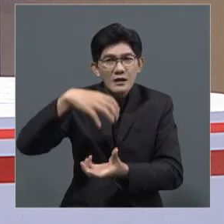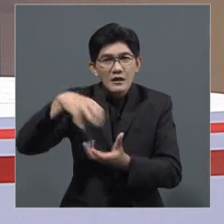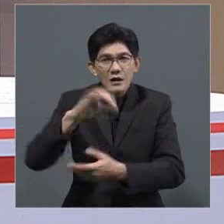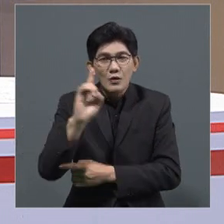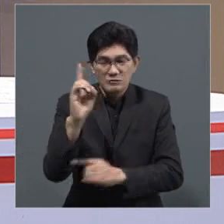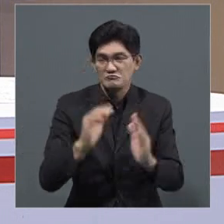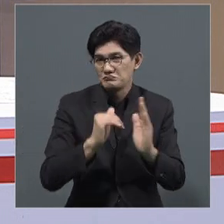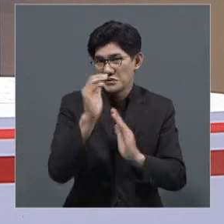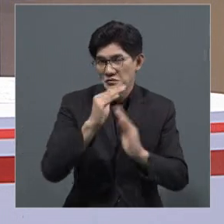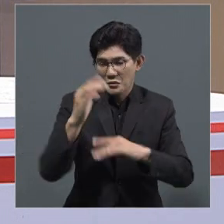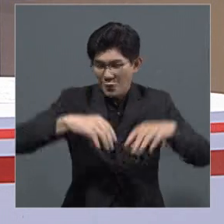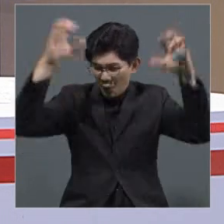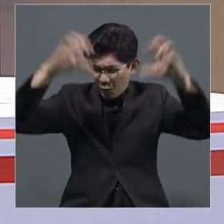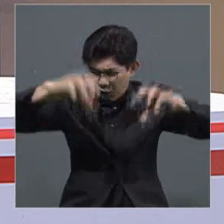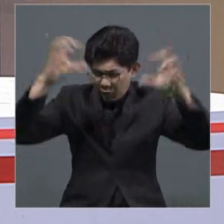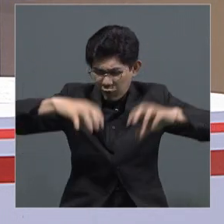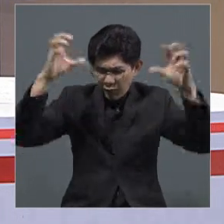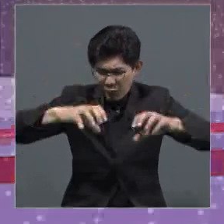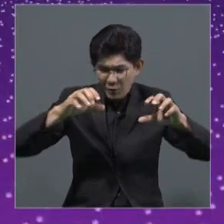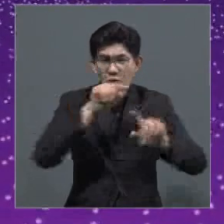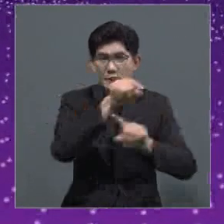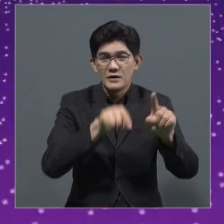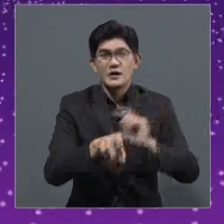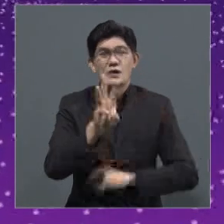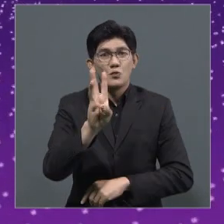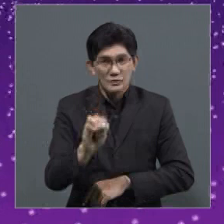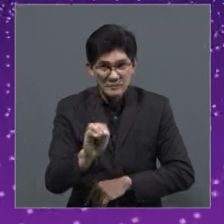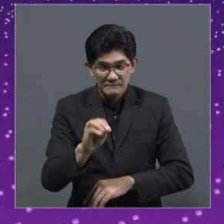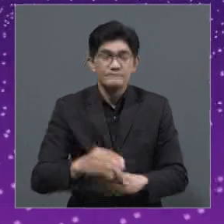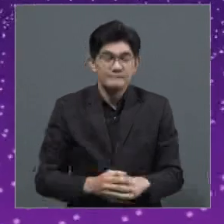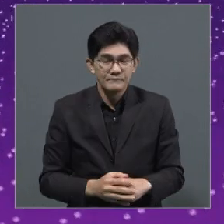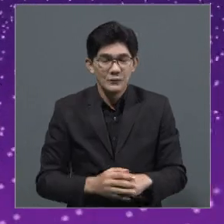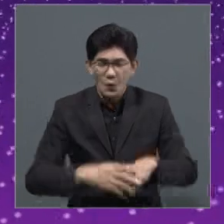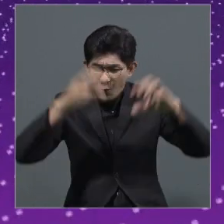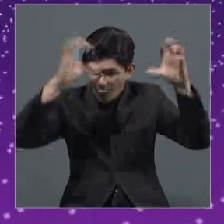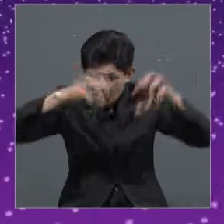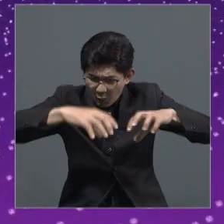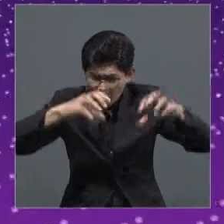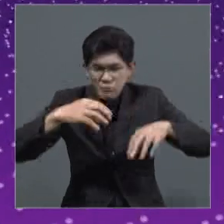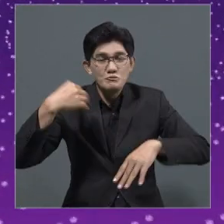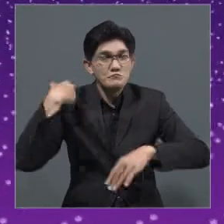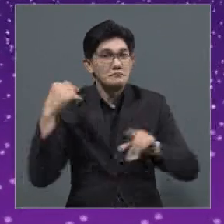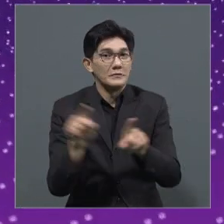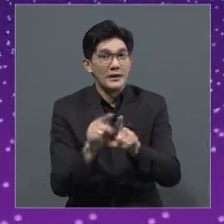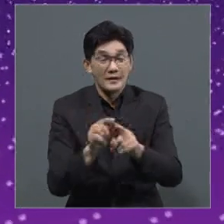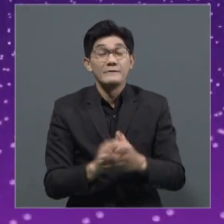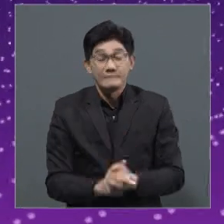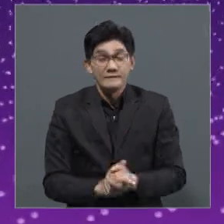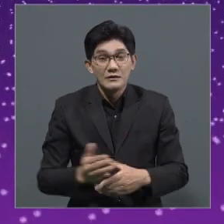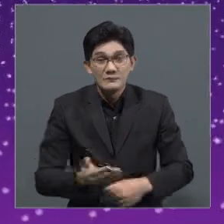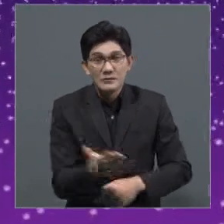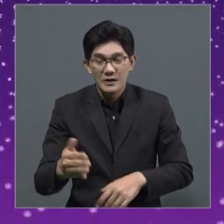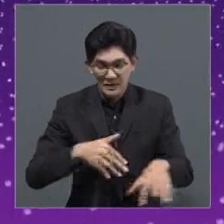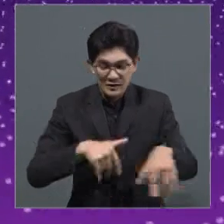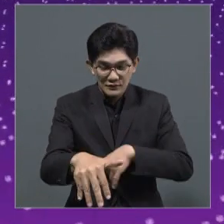ภาคเหนือจะมีฝนฟ้าคะนอง 60%ของพื้นที่นะครับและจะมีฝนตกหนักในบางแห่งด้วยเพราะฉะนั้นขอให้พี่น้อง